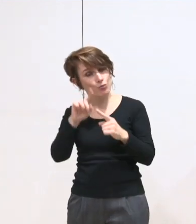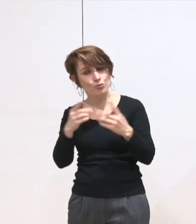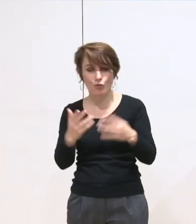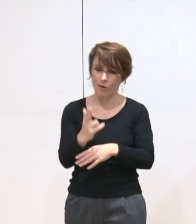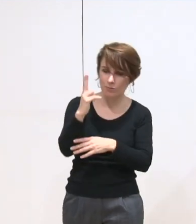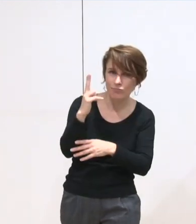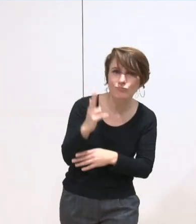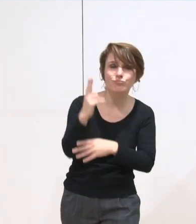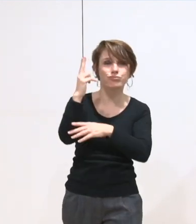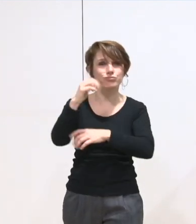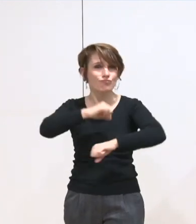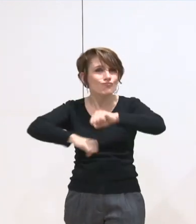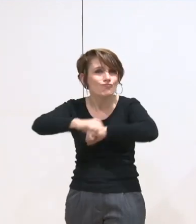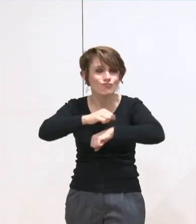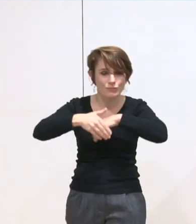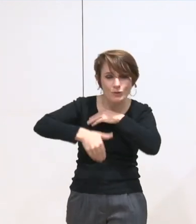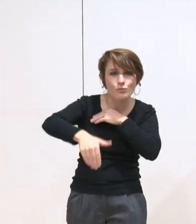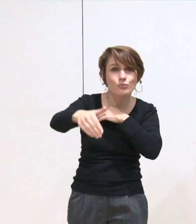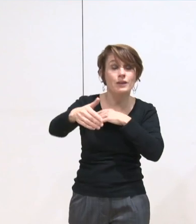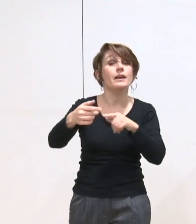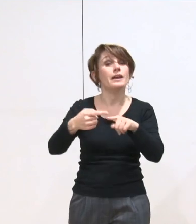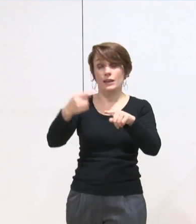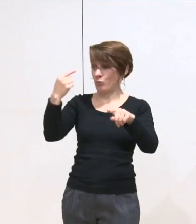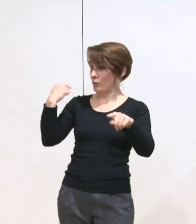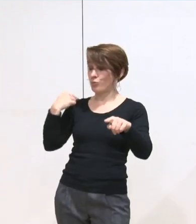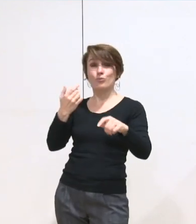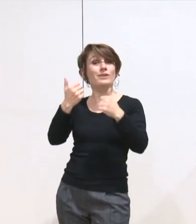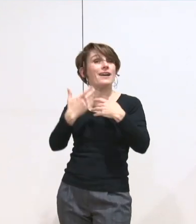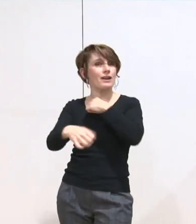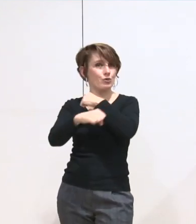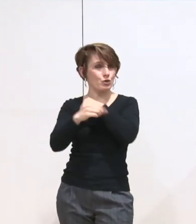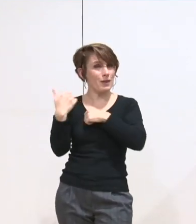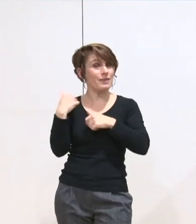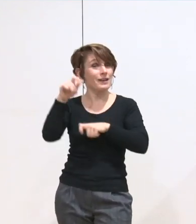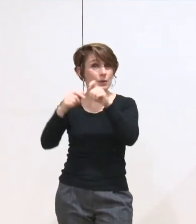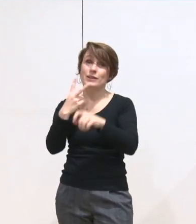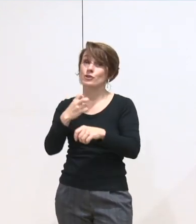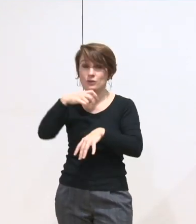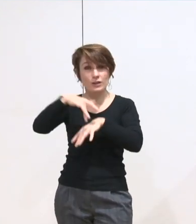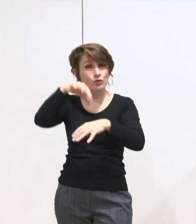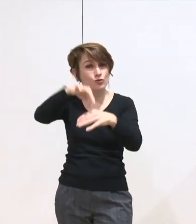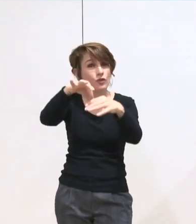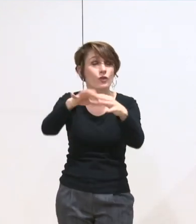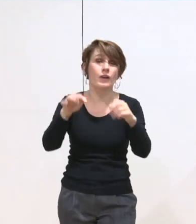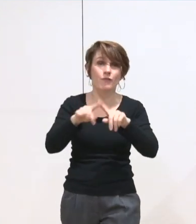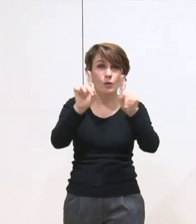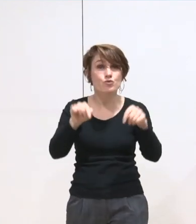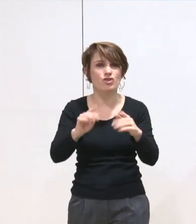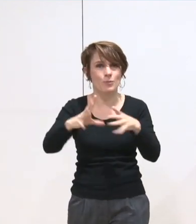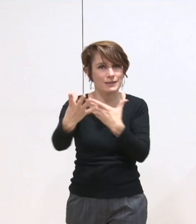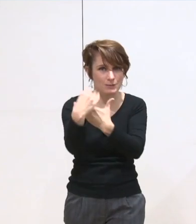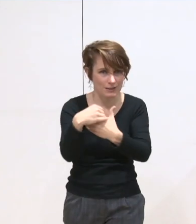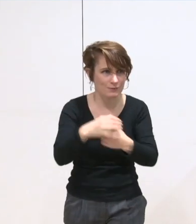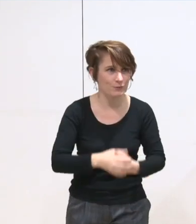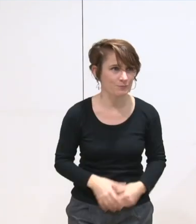opérationnelle. Et il y a quelques semaines, les citoyens votaient pour les projets des premiers budgets participatifs. Ville et